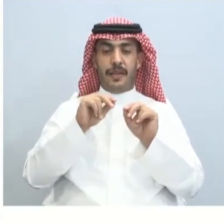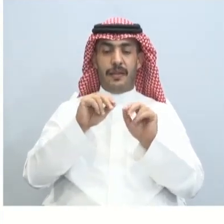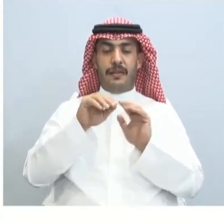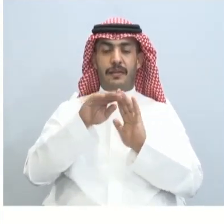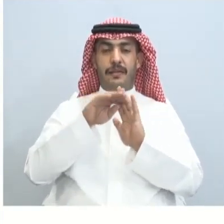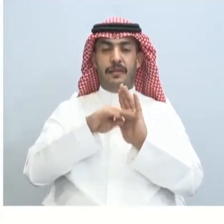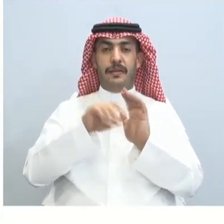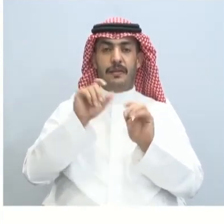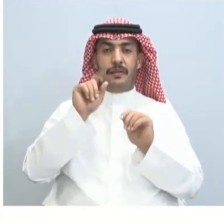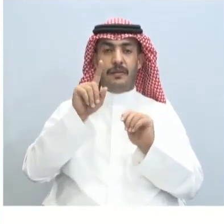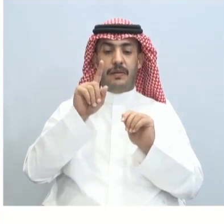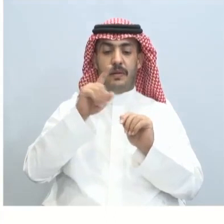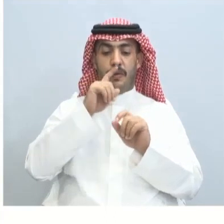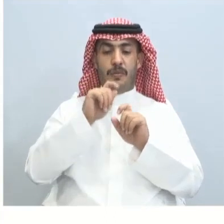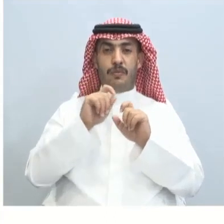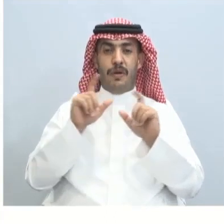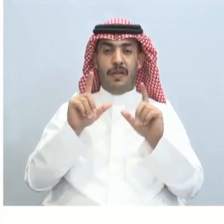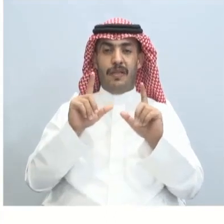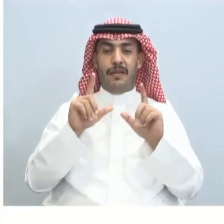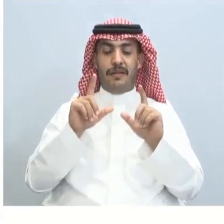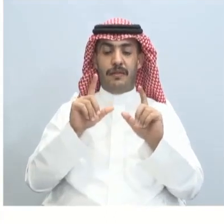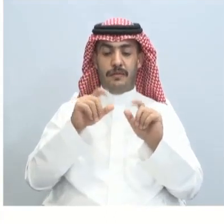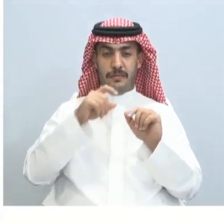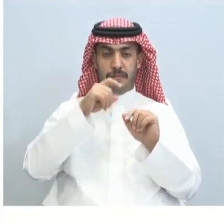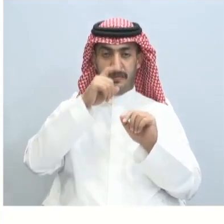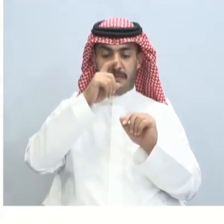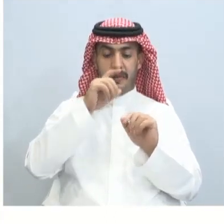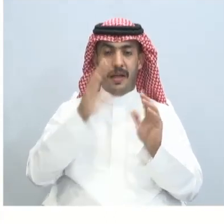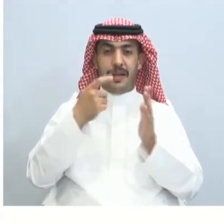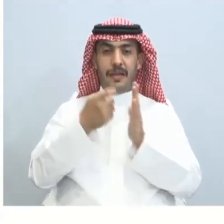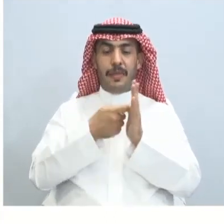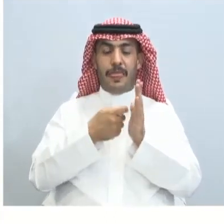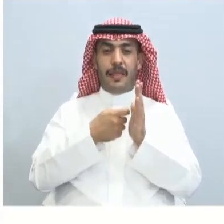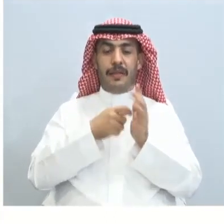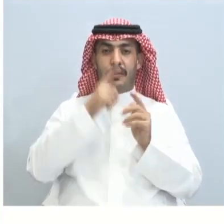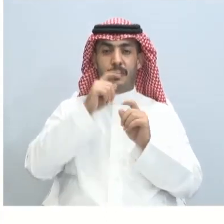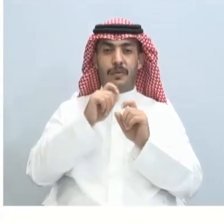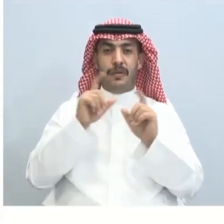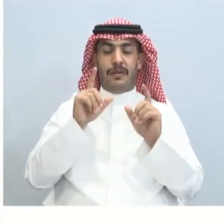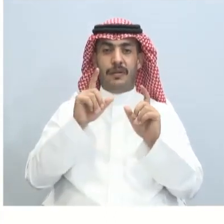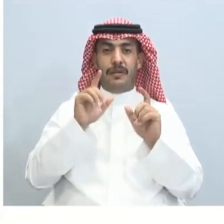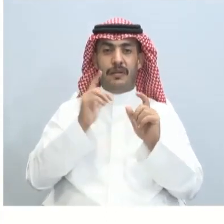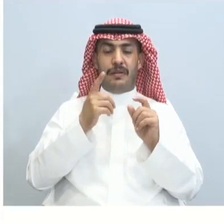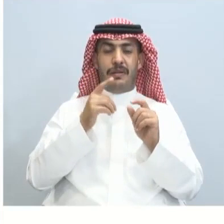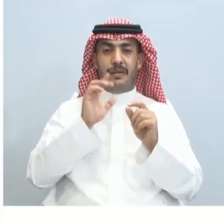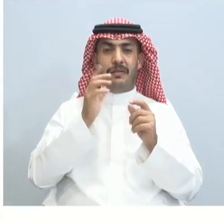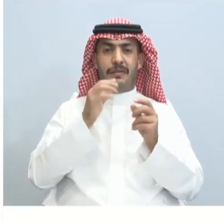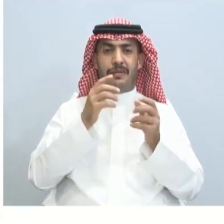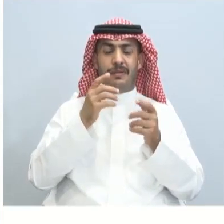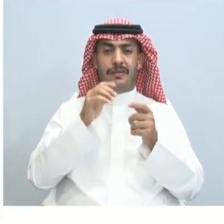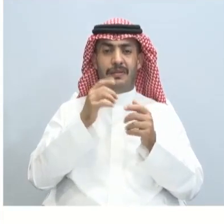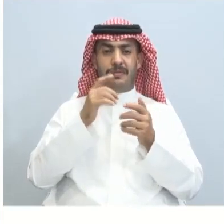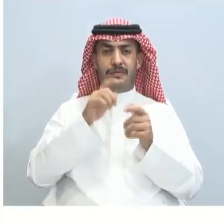ومنها اولا الوضوح لابد لاي كتابه اداريه ان تكون واضحه لا تقبل التاويل